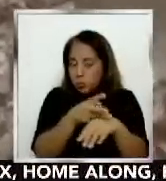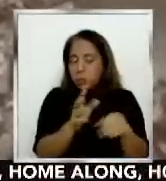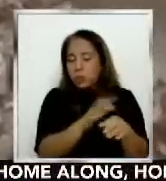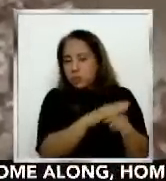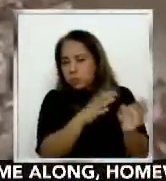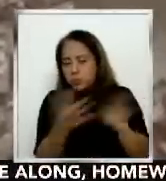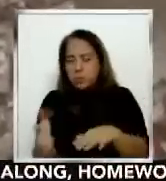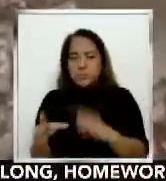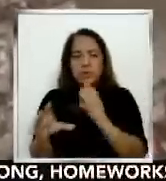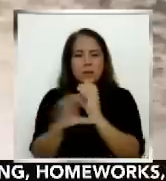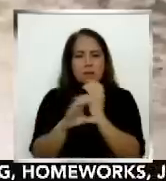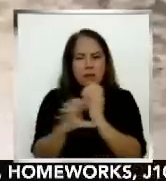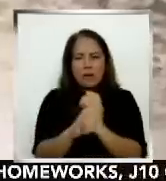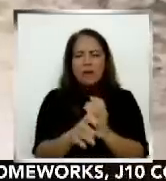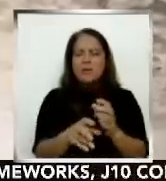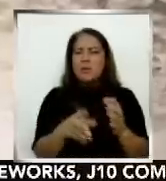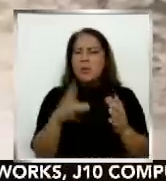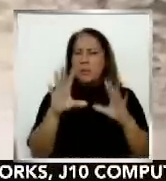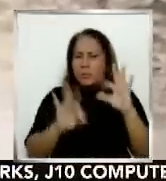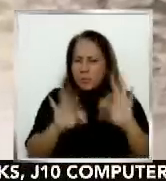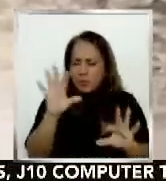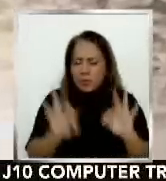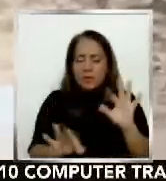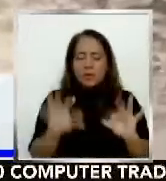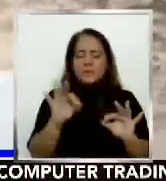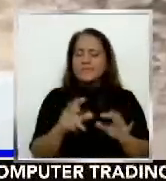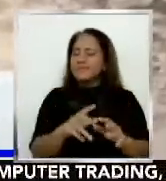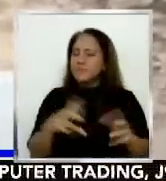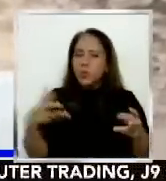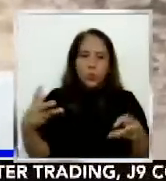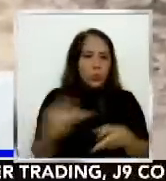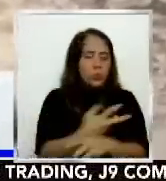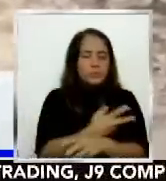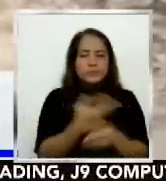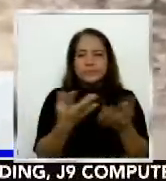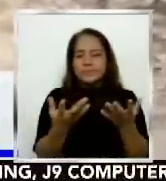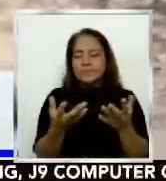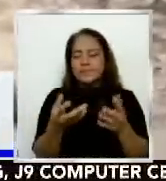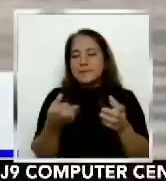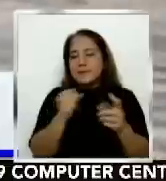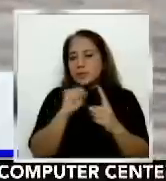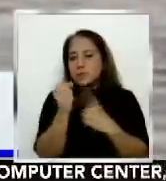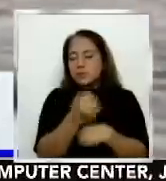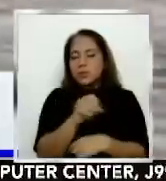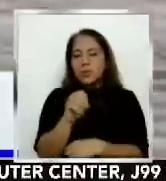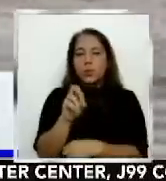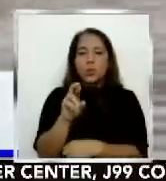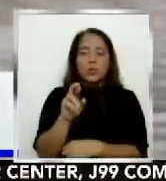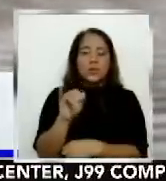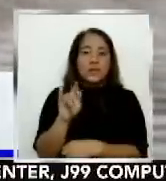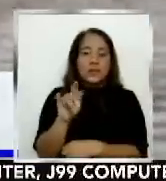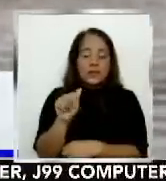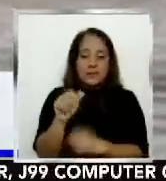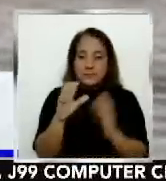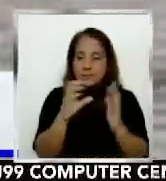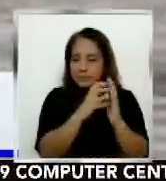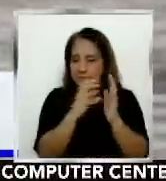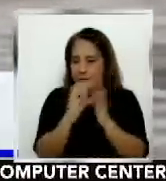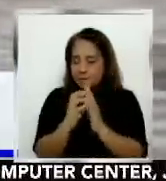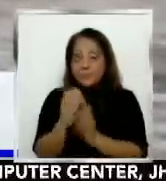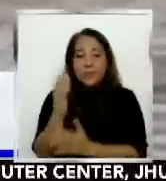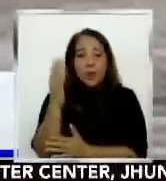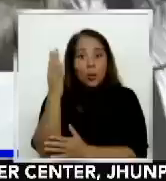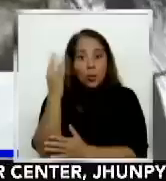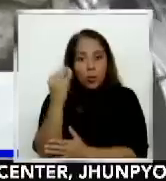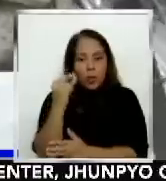putik. Ito ngayon ang kalunos-lunos na sitwasyon sa Oroquieta City, Misamis Occidental kasunod ng matinding mga pagbaha